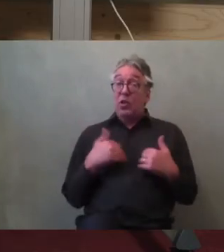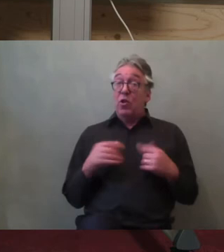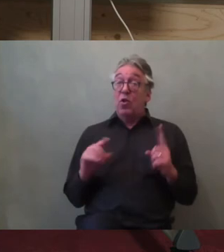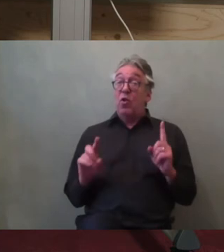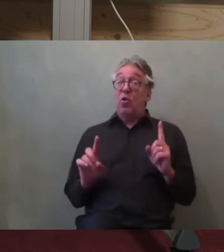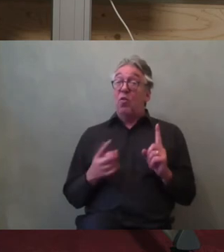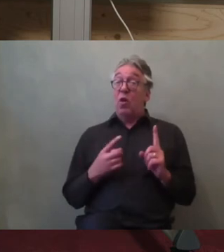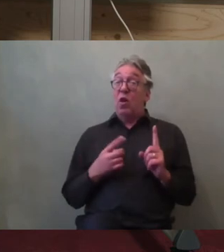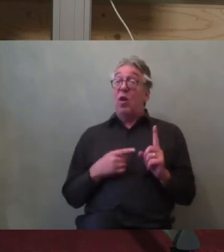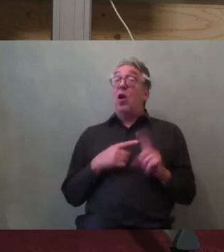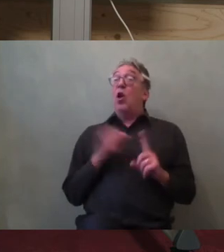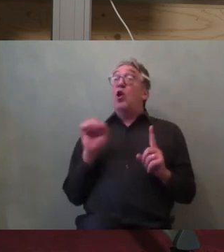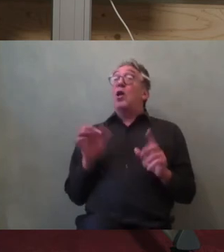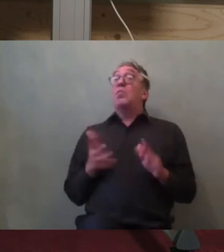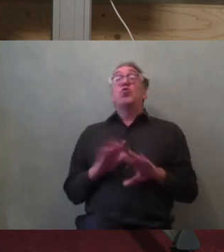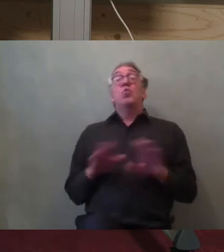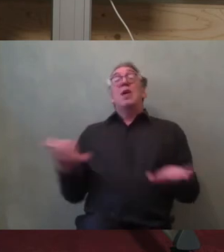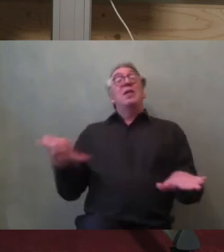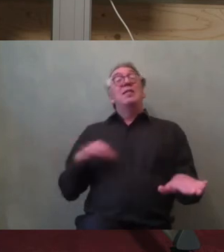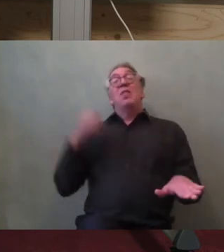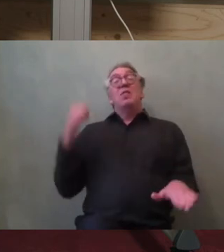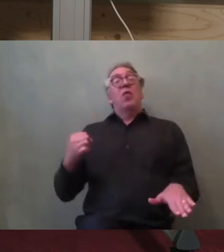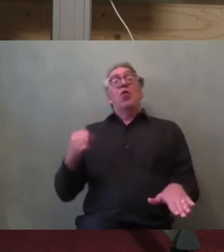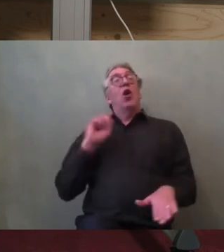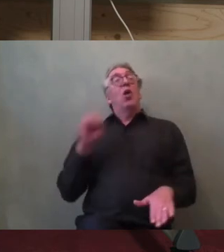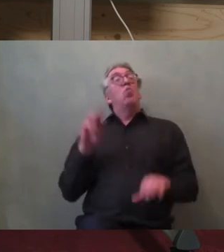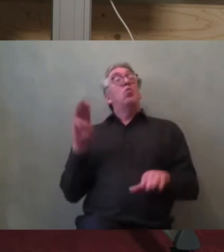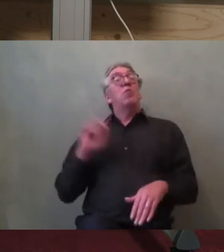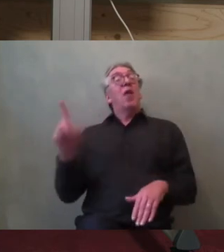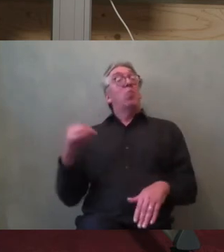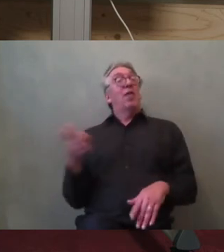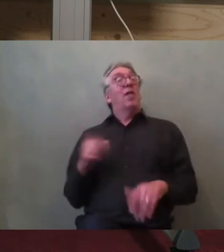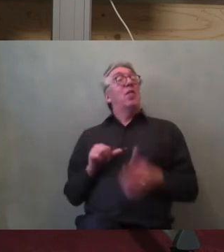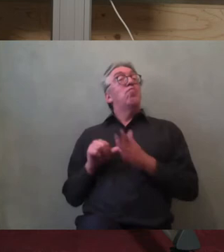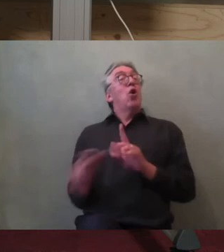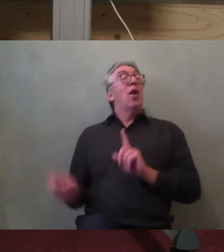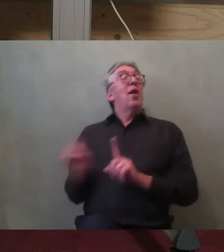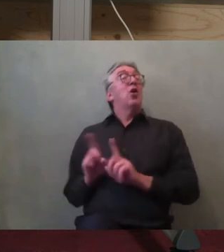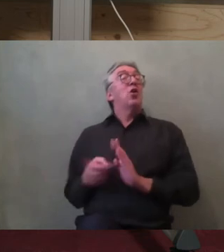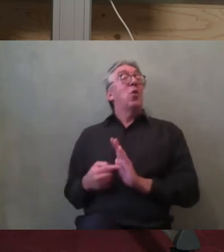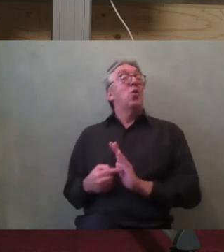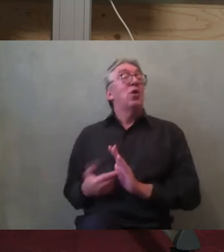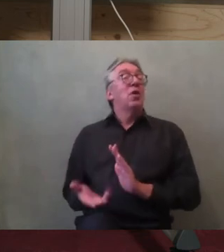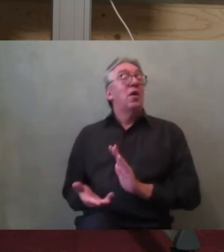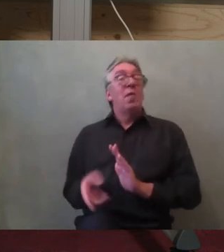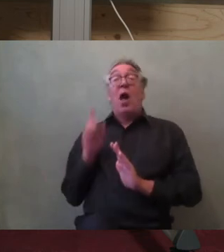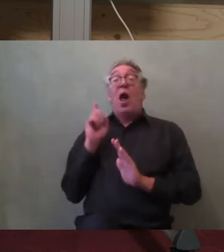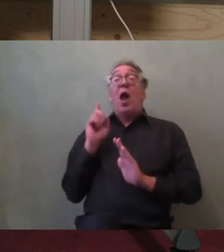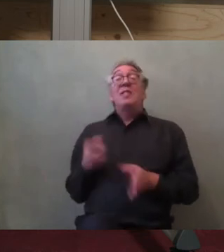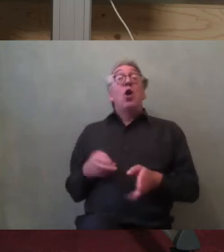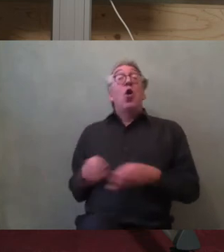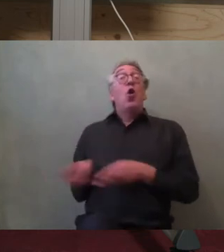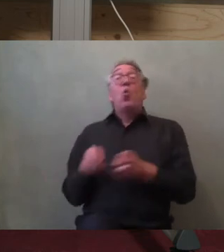die kunnen misschien niet zelfstandig het museum bezoeken, omdat ze altijd een begeleider nodig hebben, wanneer de routing bijvoorbeeld niet duidelijk is.